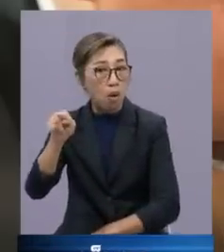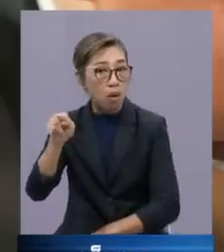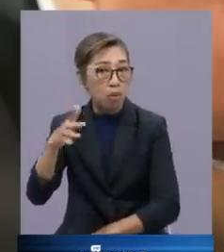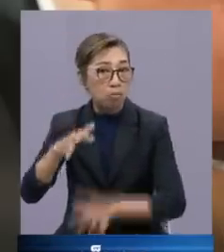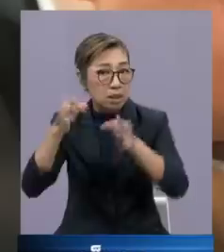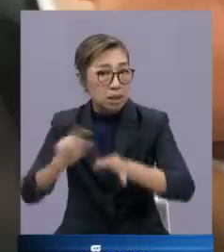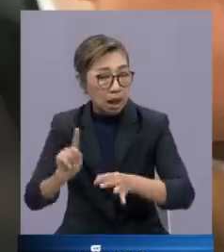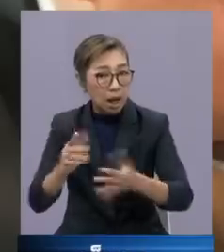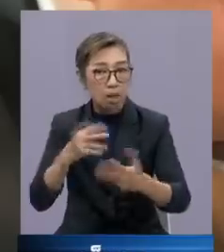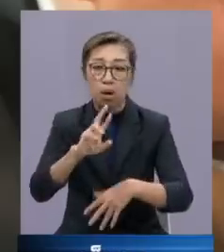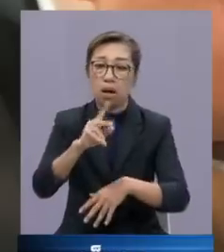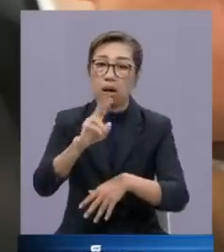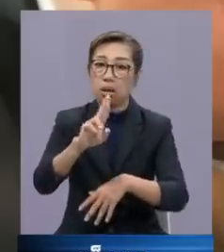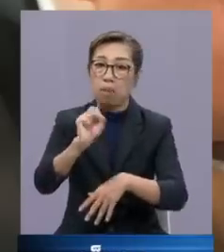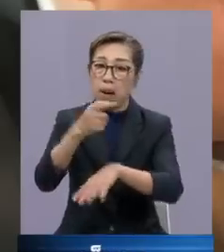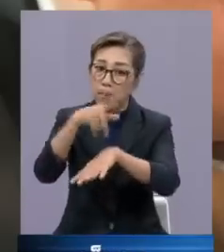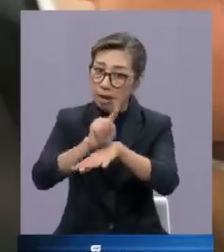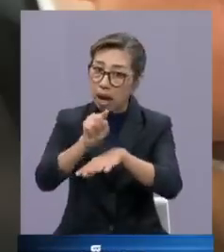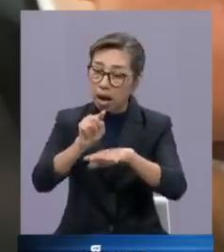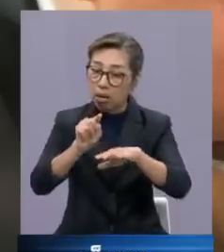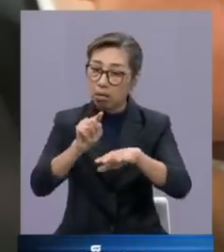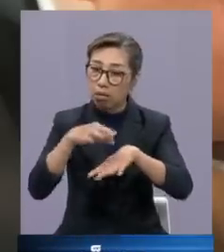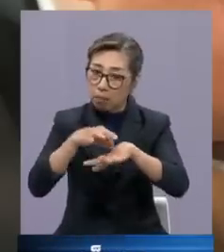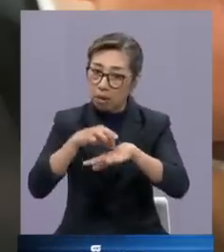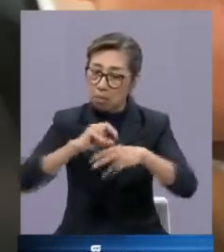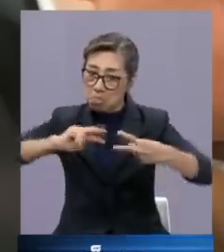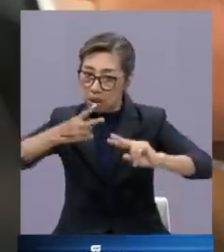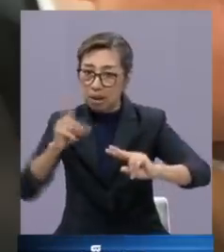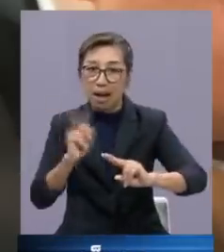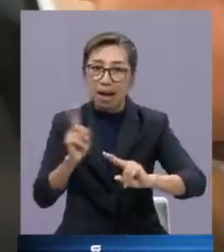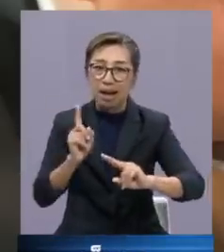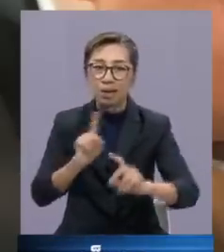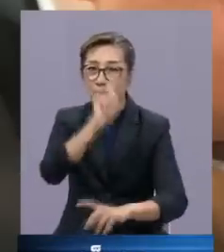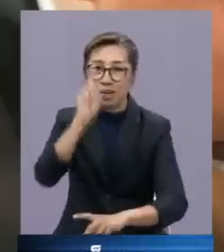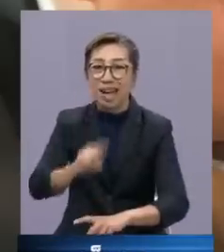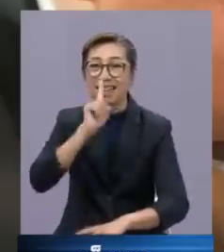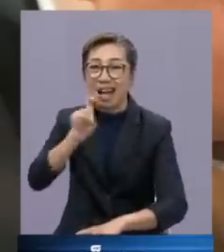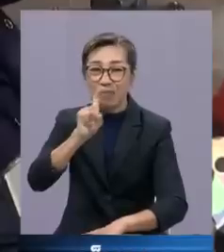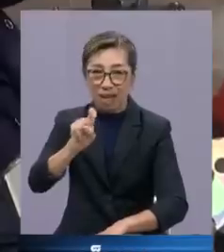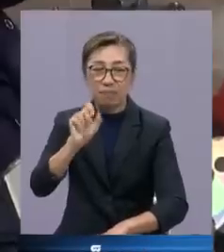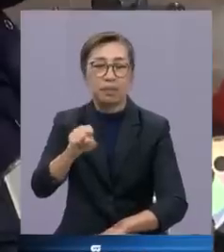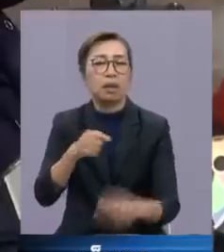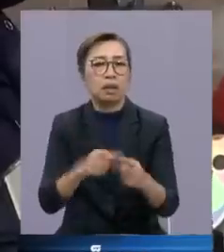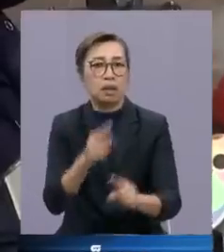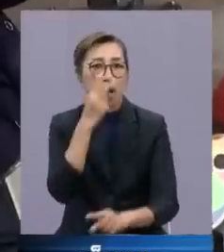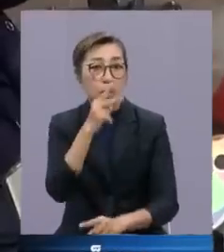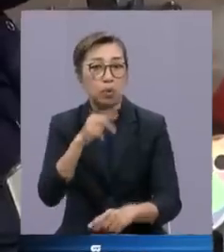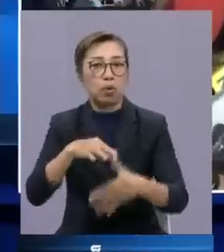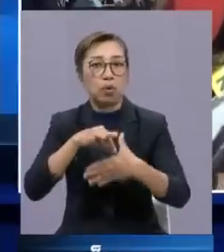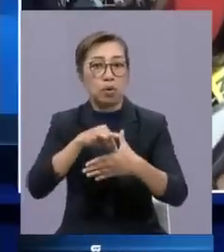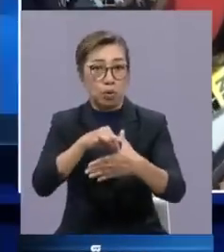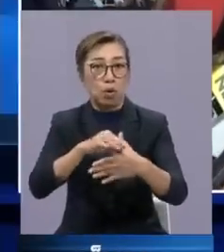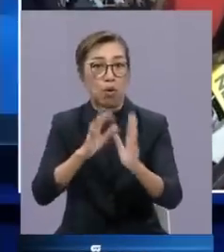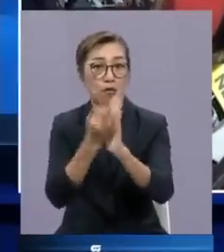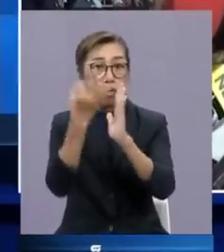ทางของประธานสภาที่มันอาจจะเกิดเกมพลิกอะไรอีกหรือไม่เนี่ยนะครับแล้วพอไปดูเรื่องของการแชร์โพสต์เนี้ยแช